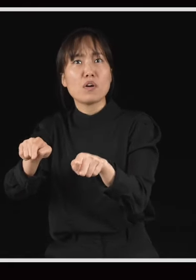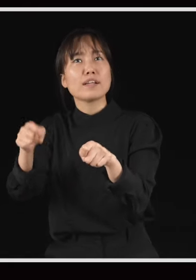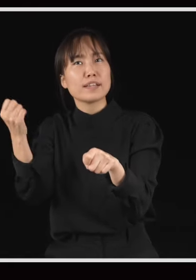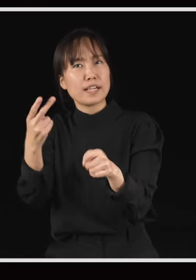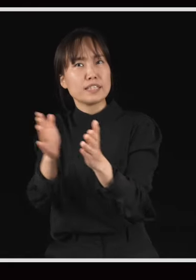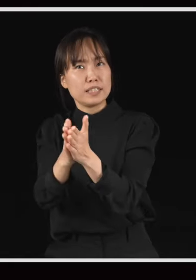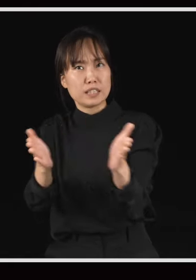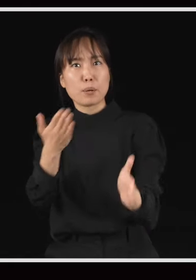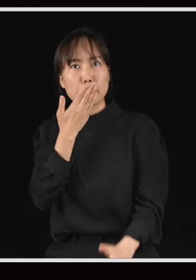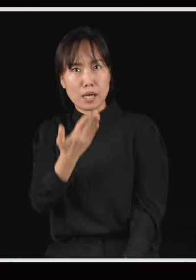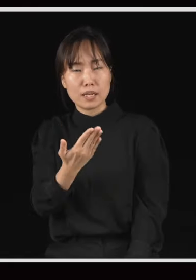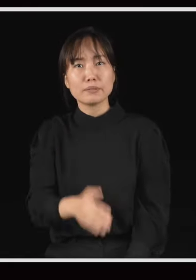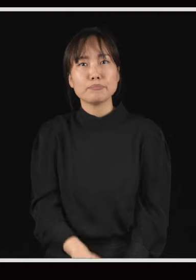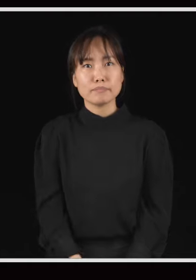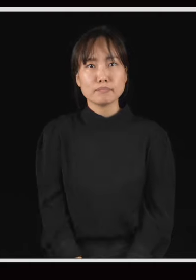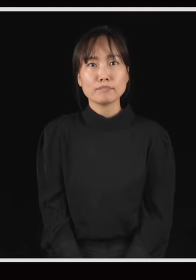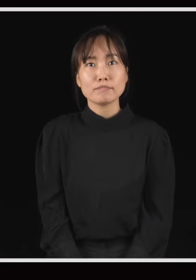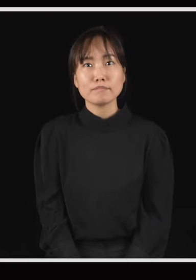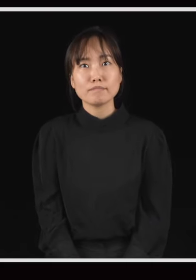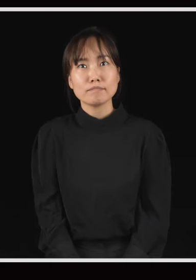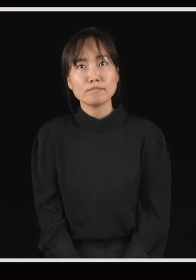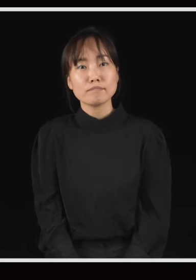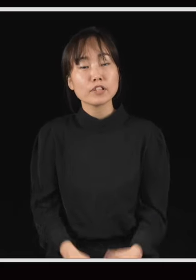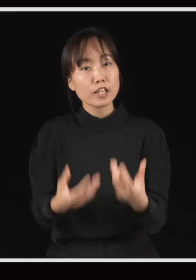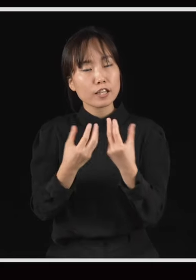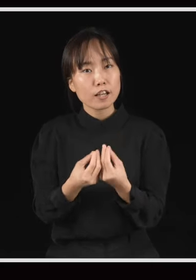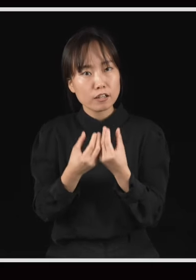것들이 결국에는 우리가 해야 되는데 못했던 것들이 나오죠.